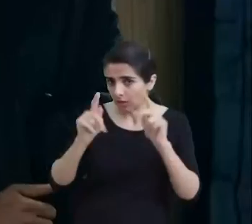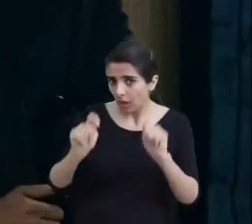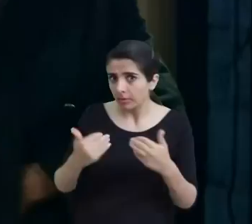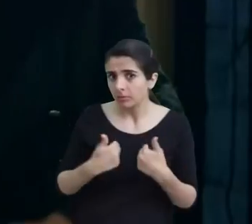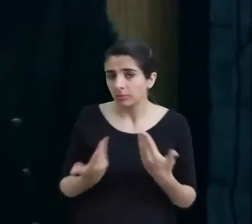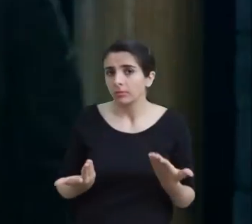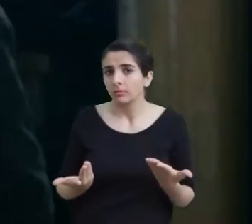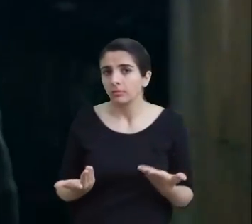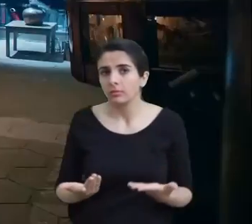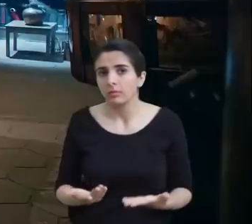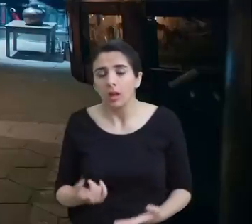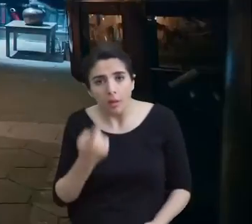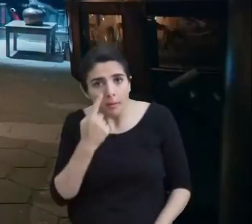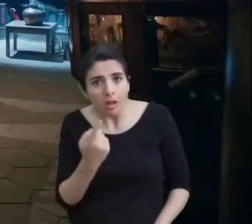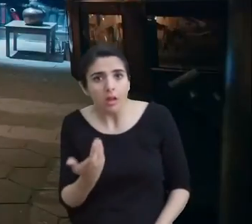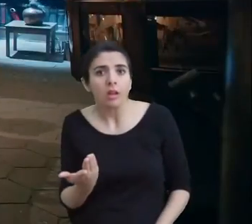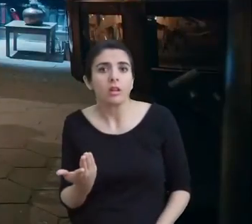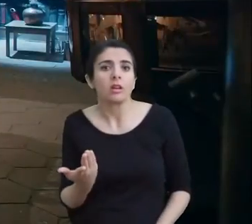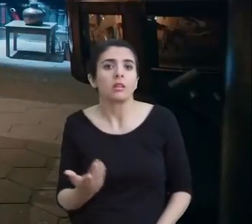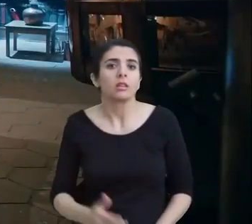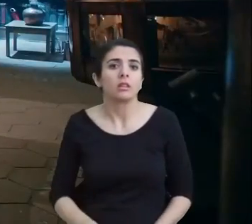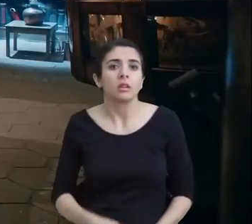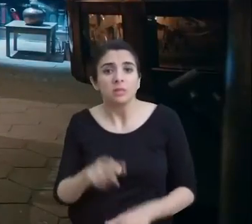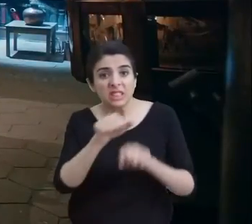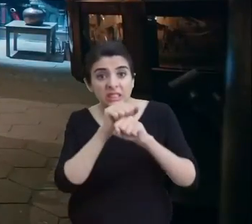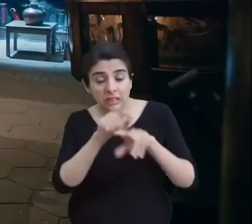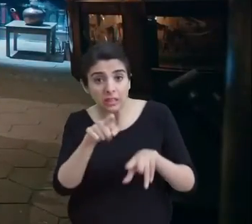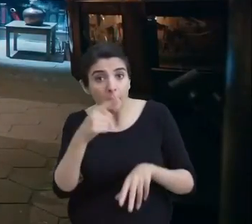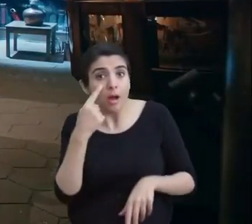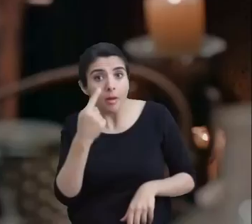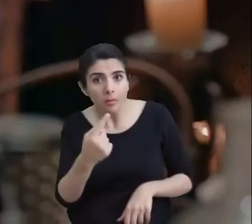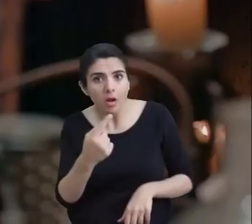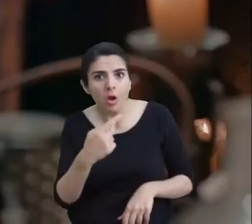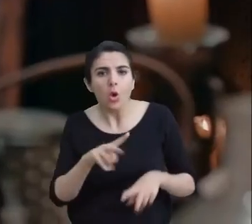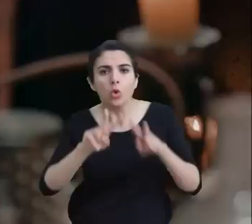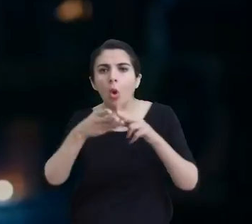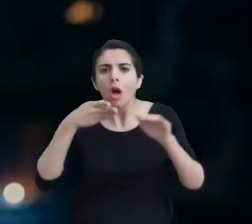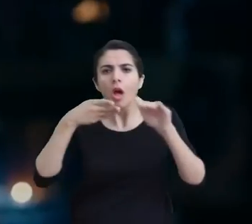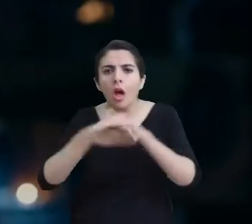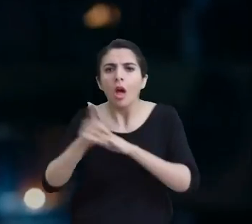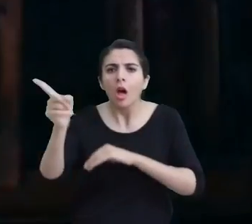açılır. Bak, bu